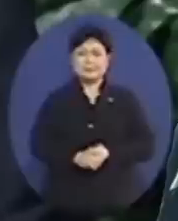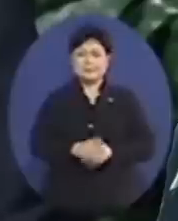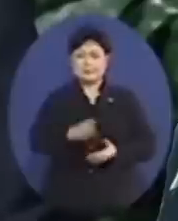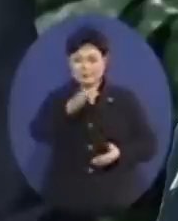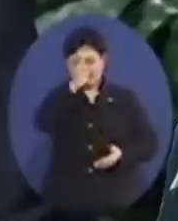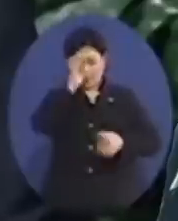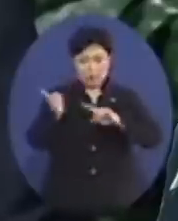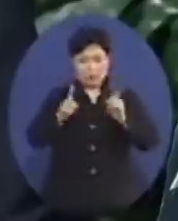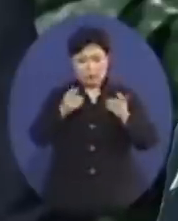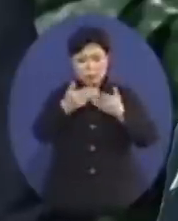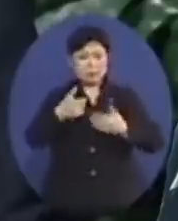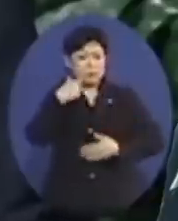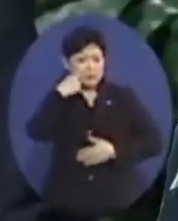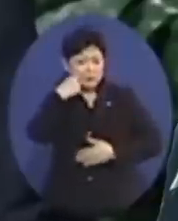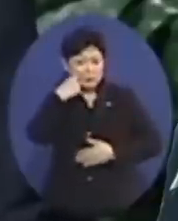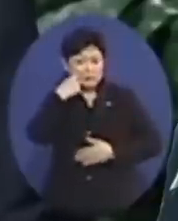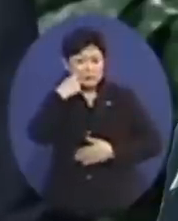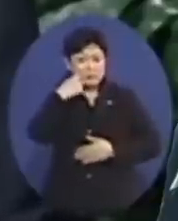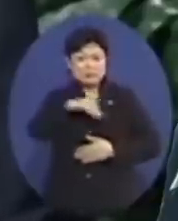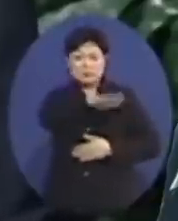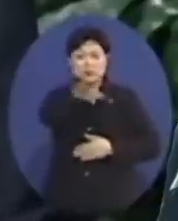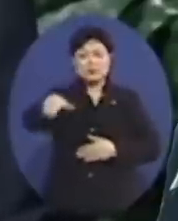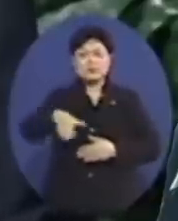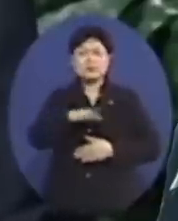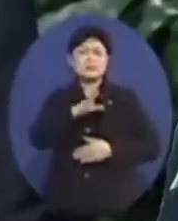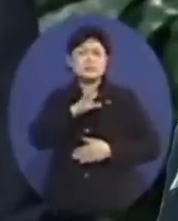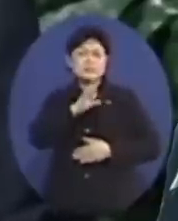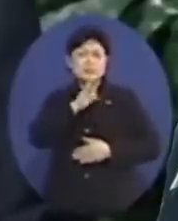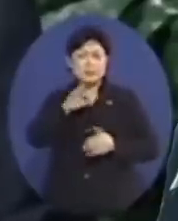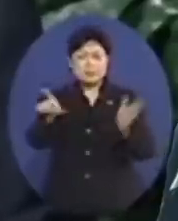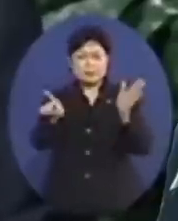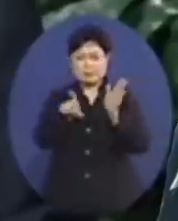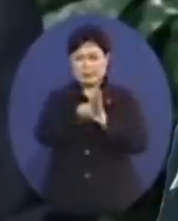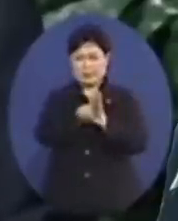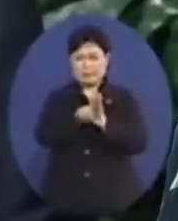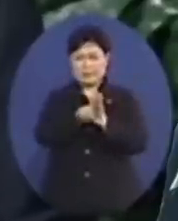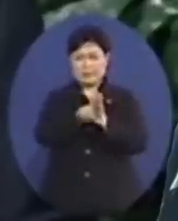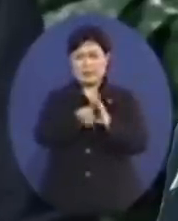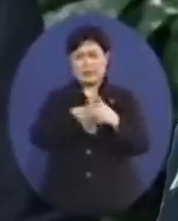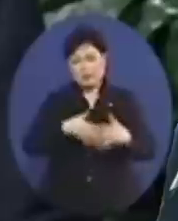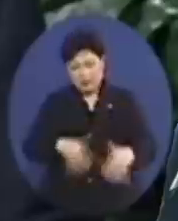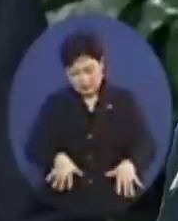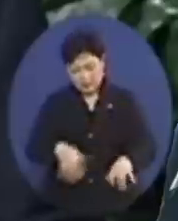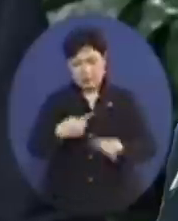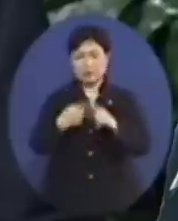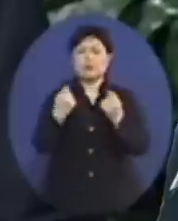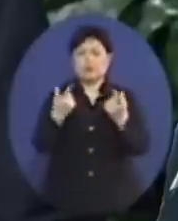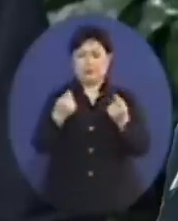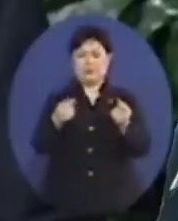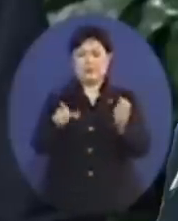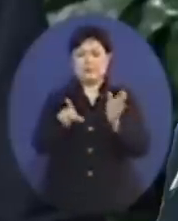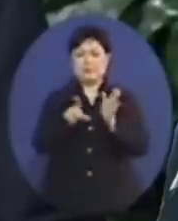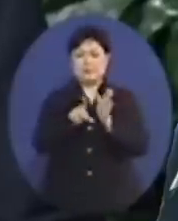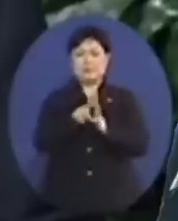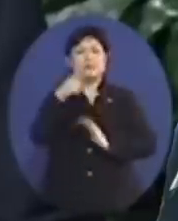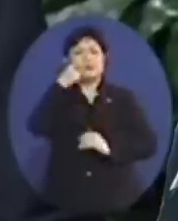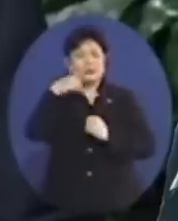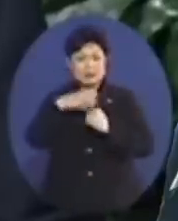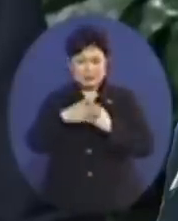고침 받을 수가 없다는 것은 우리가 그만큼 믿음이 약해졌다는 것입니다.